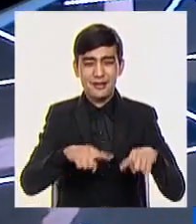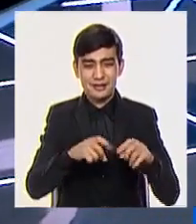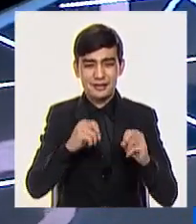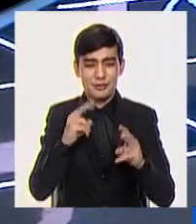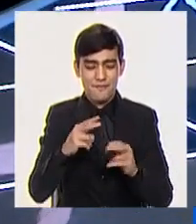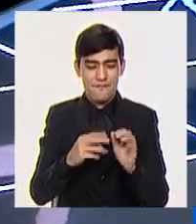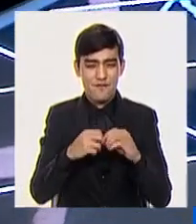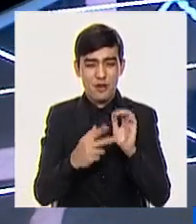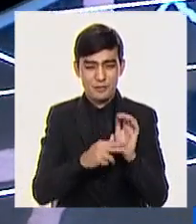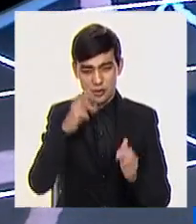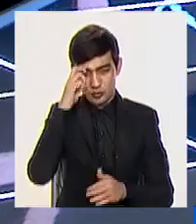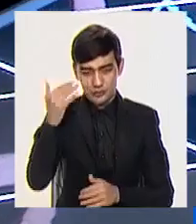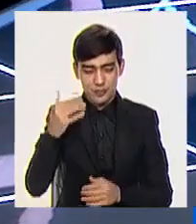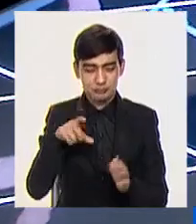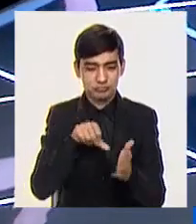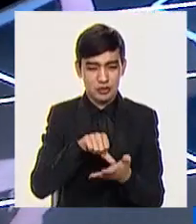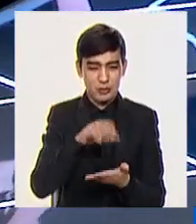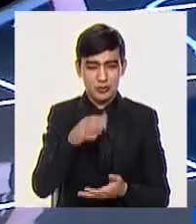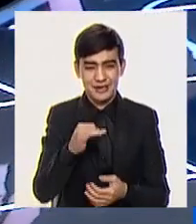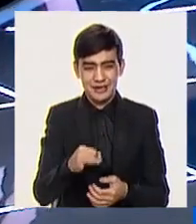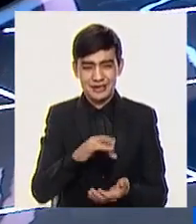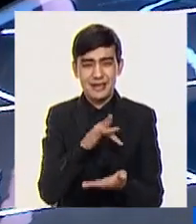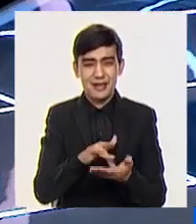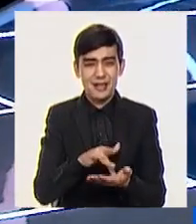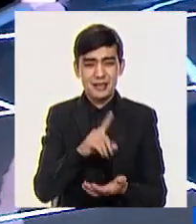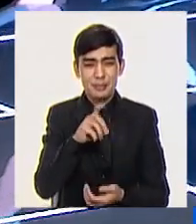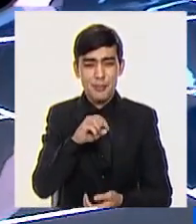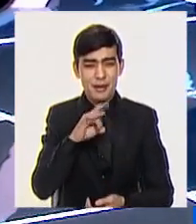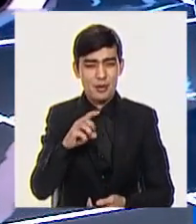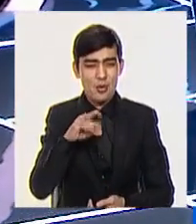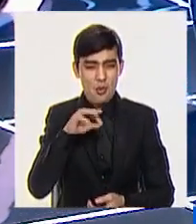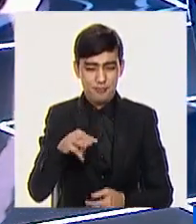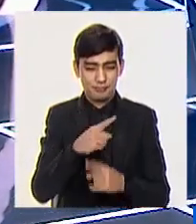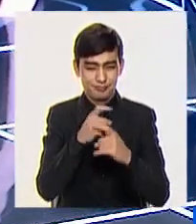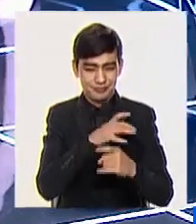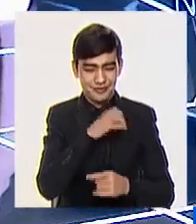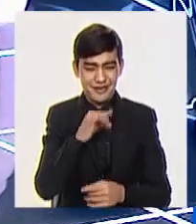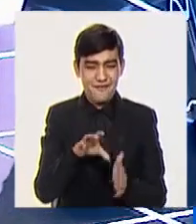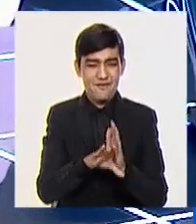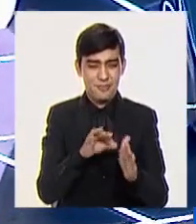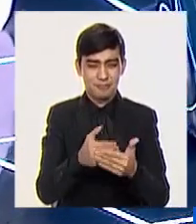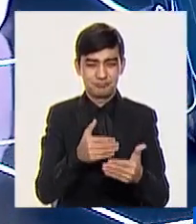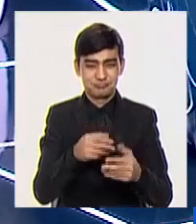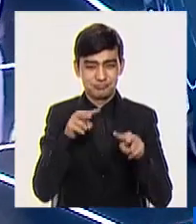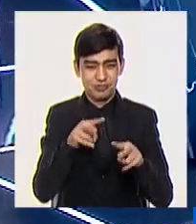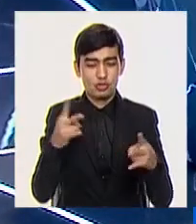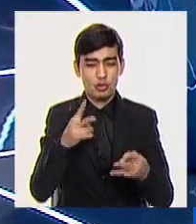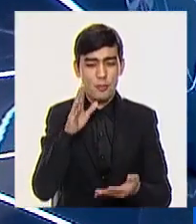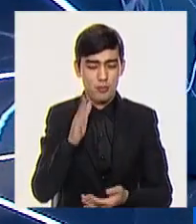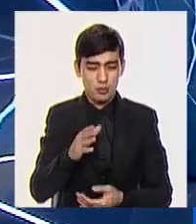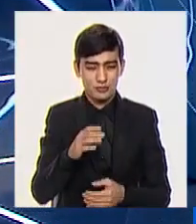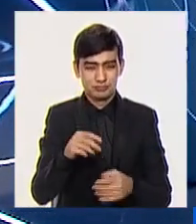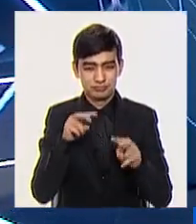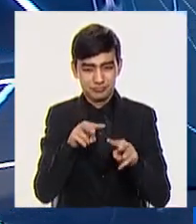18 иностранных государств. Об этом сообщили в Центре избиркоме. Международные и местные наблюдатели за выборами должны будут